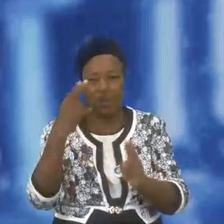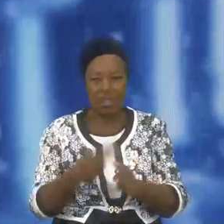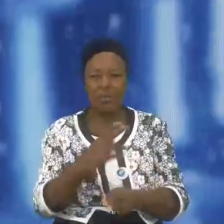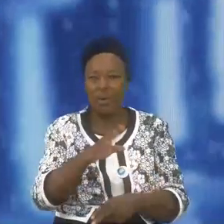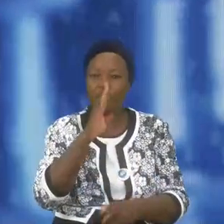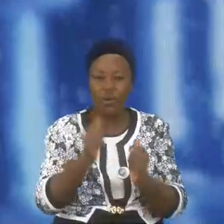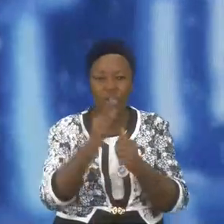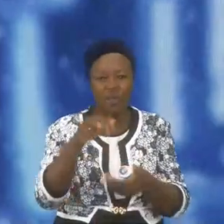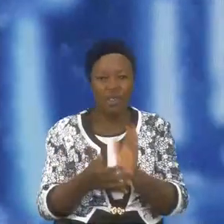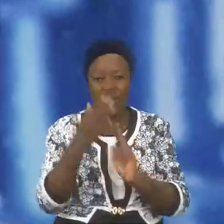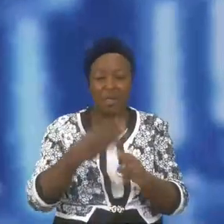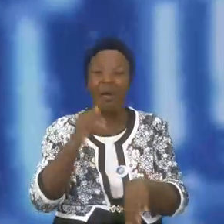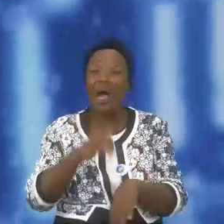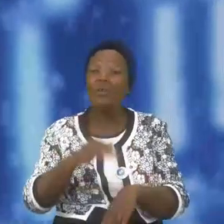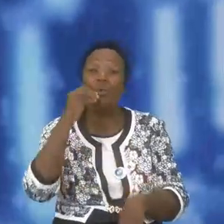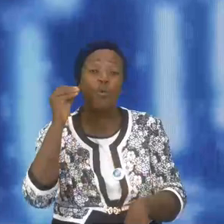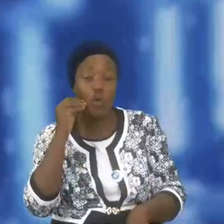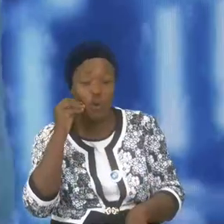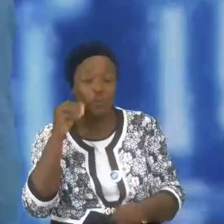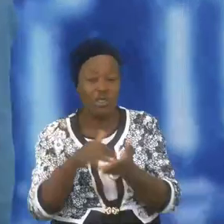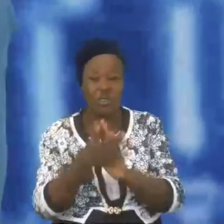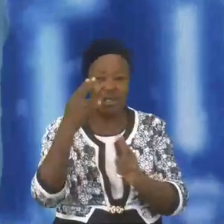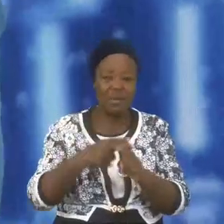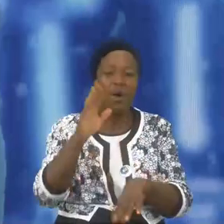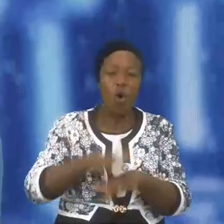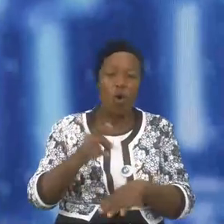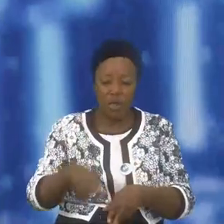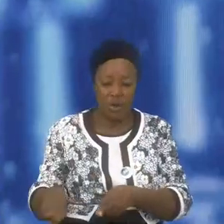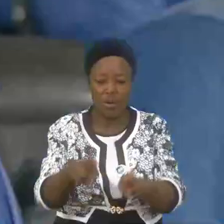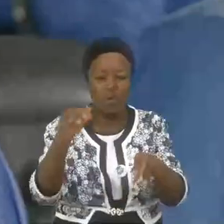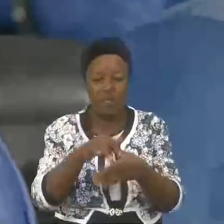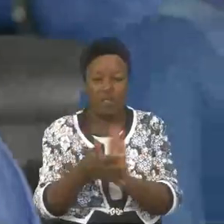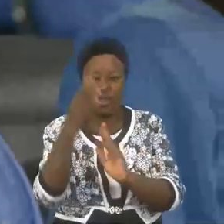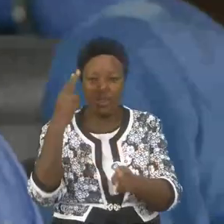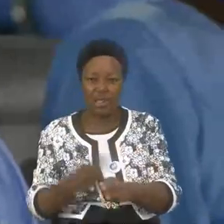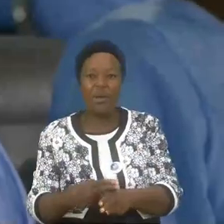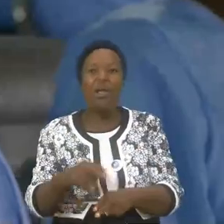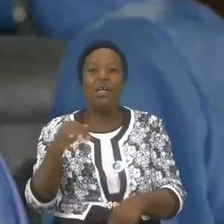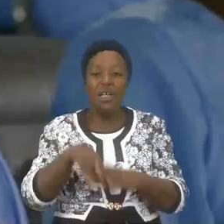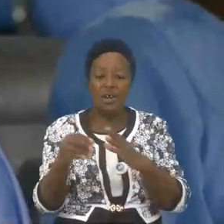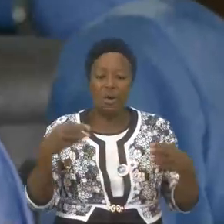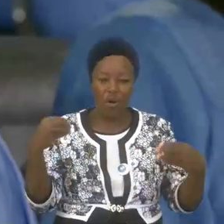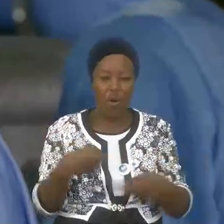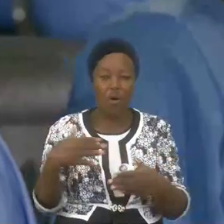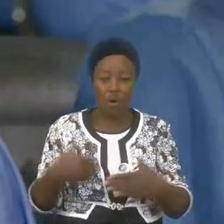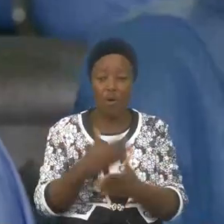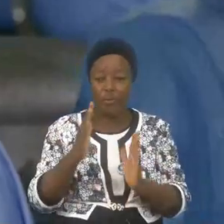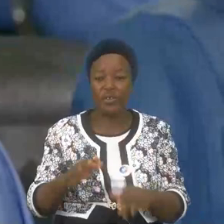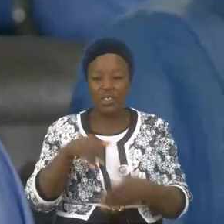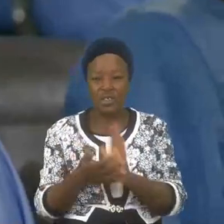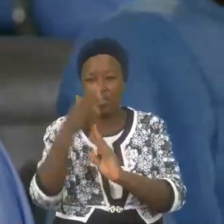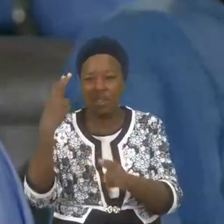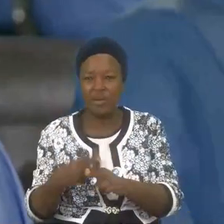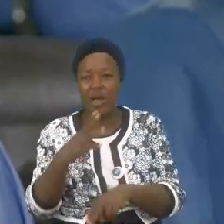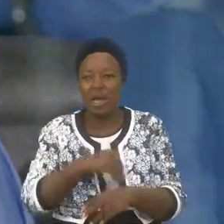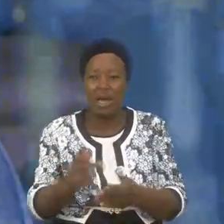toi à la maison, dans la rue, au bureau, dans le champ,